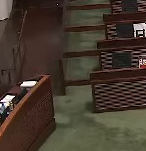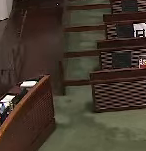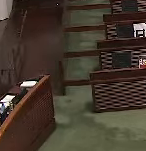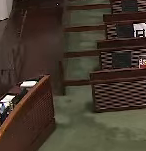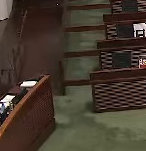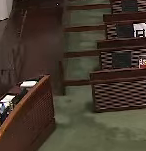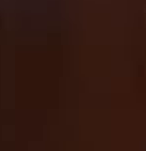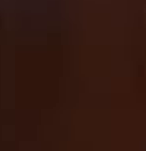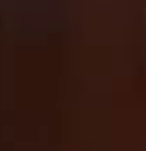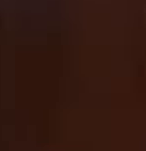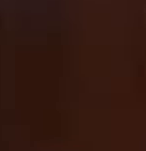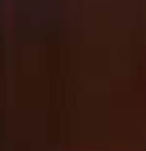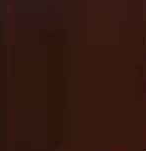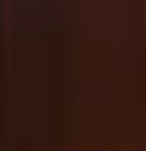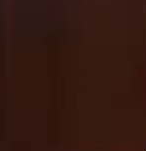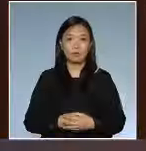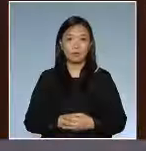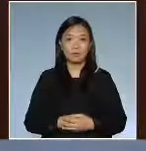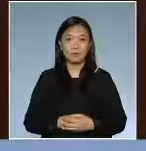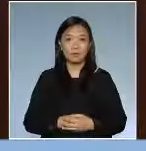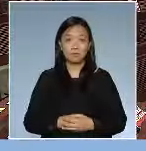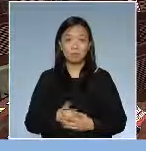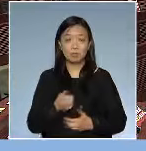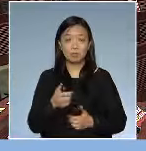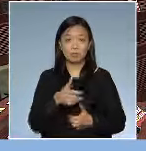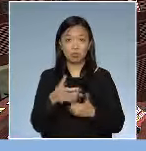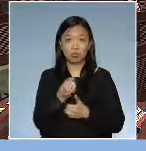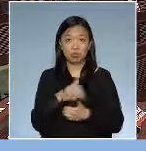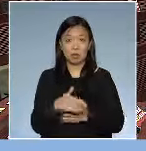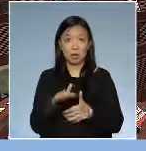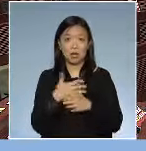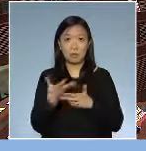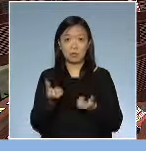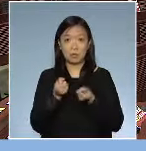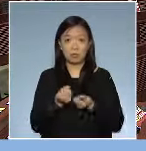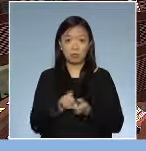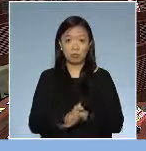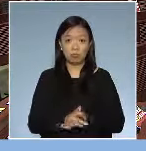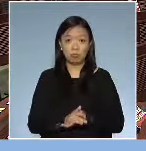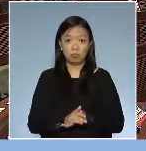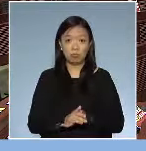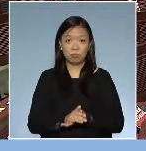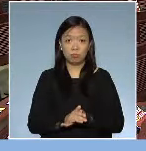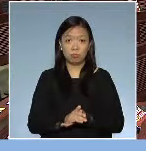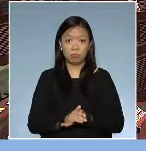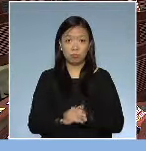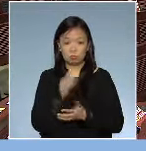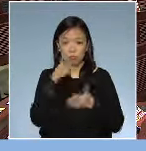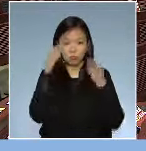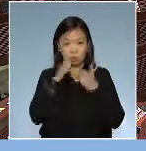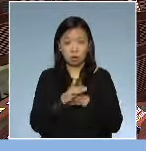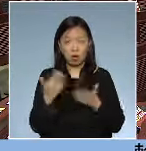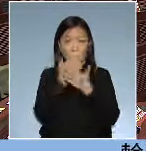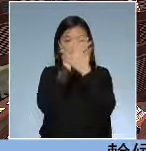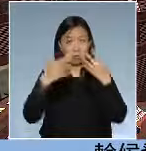葛珮帆議員。 多謝主席。主席啊，啱啱咧就收到通知咧，就即係注意到咧，網上邊